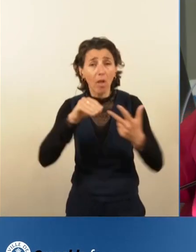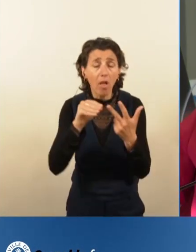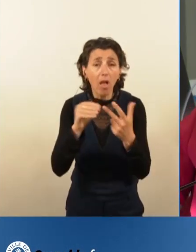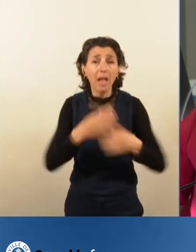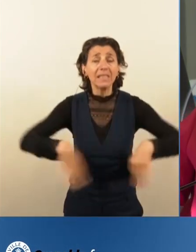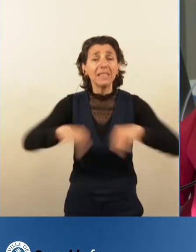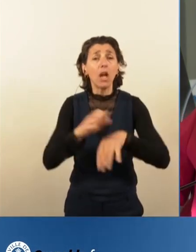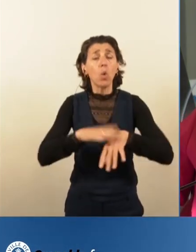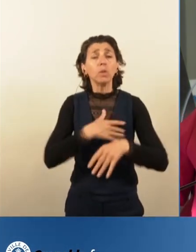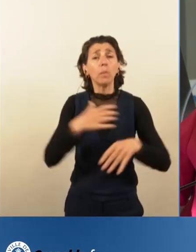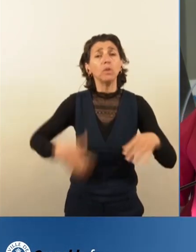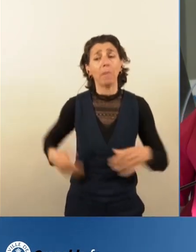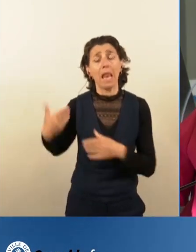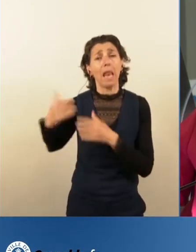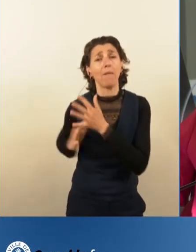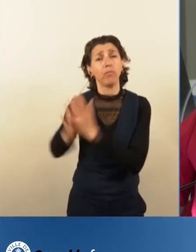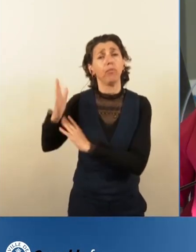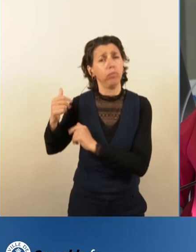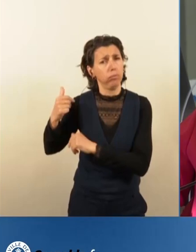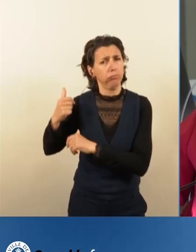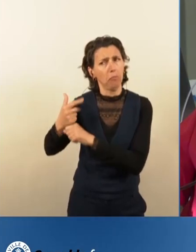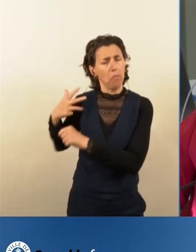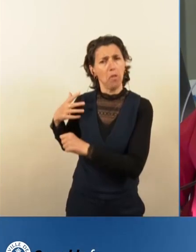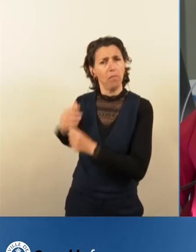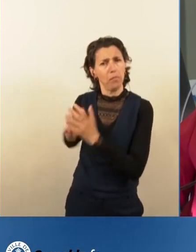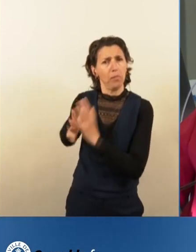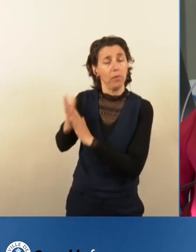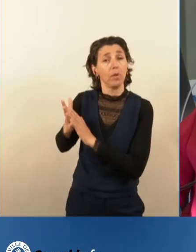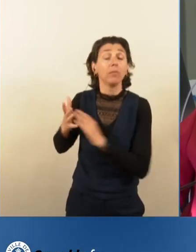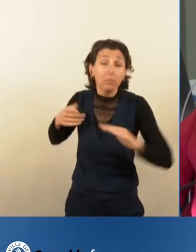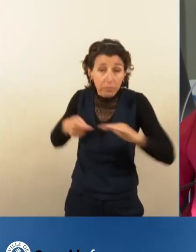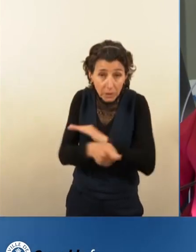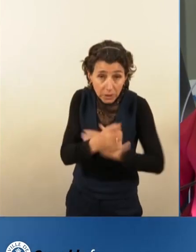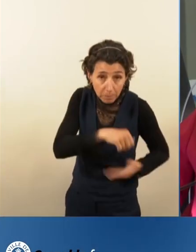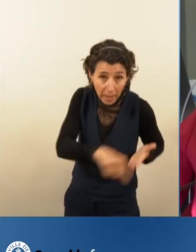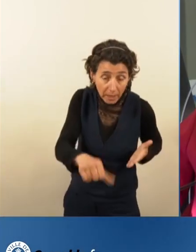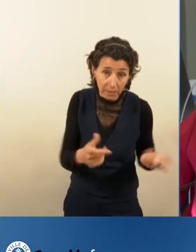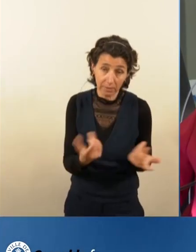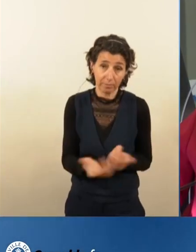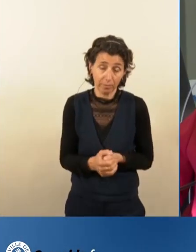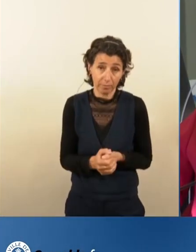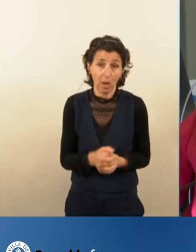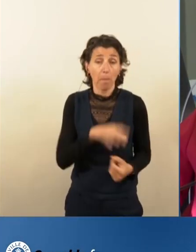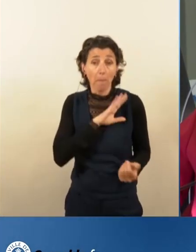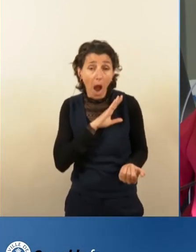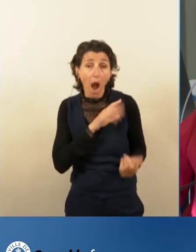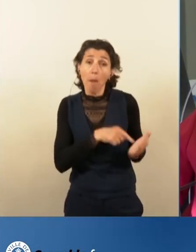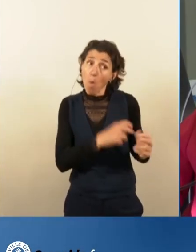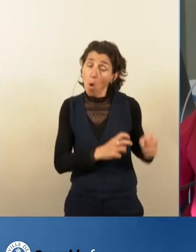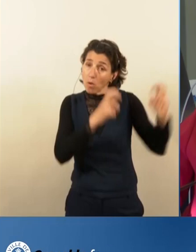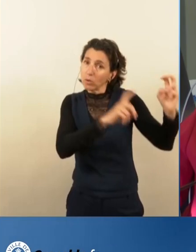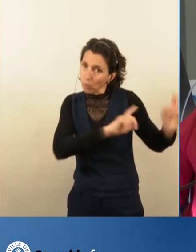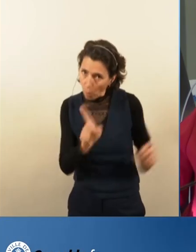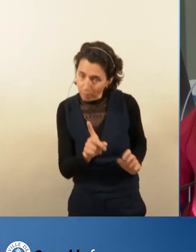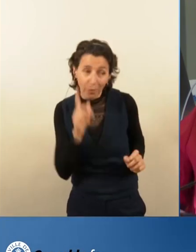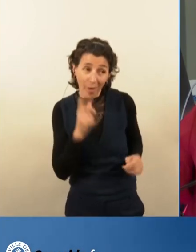conseil municipal qui a été incendié depuis plusieurs années maintenant et puis de toute évidence sera financé non pas grâce à l'augmentation des impôts parce que